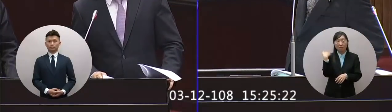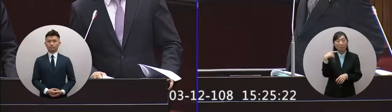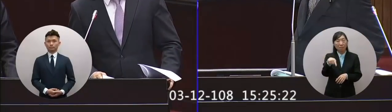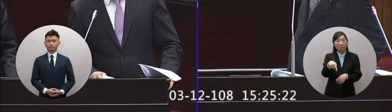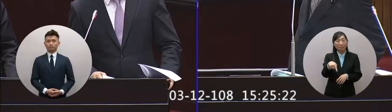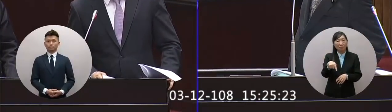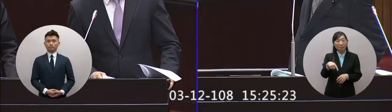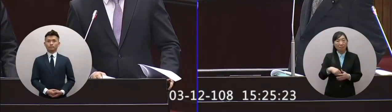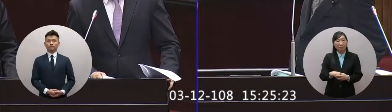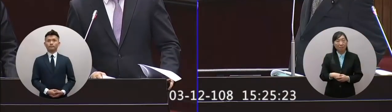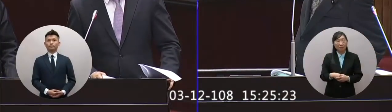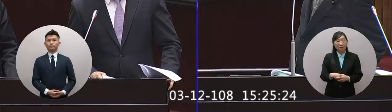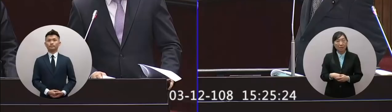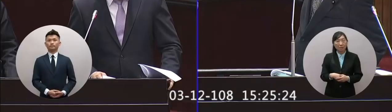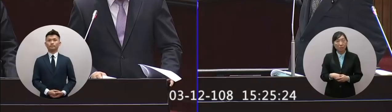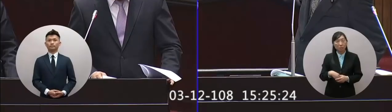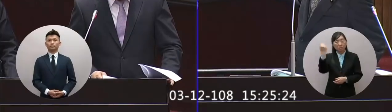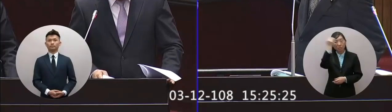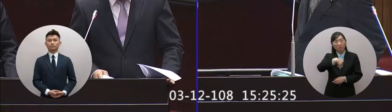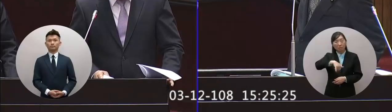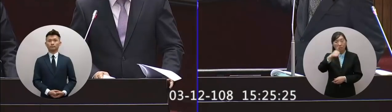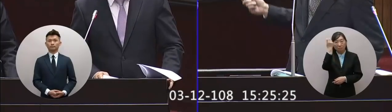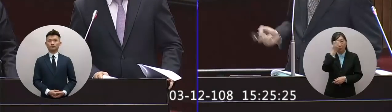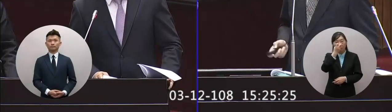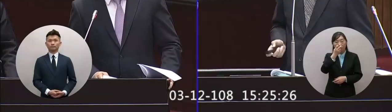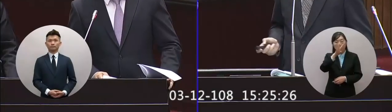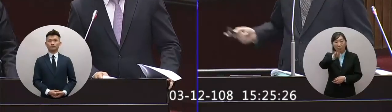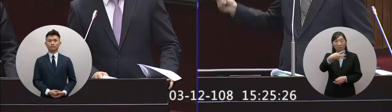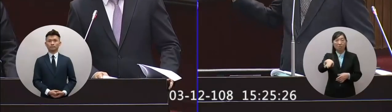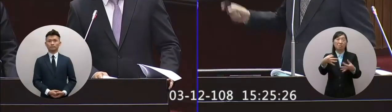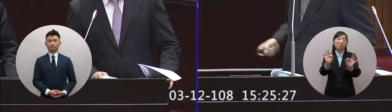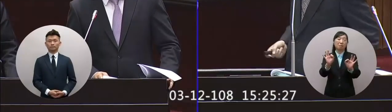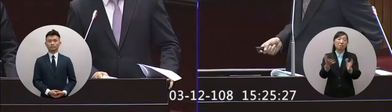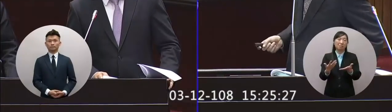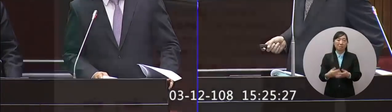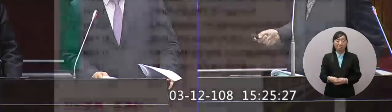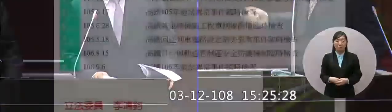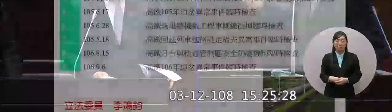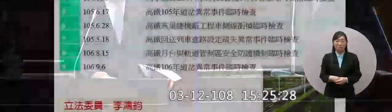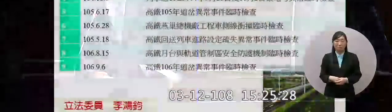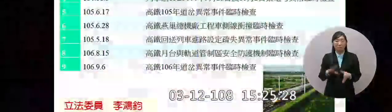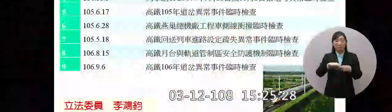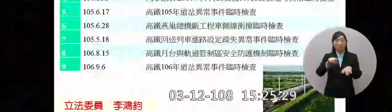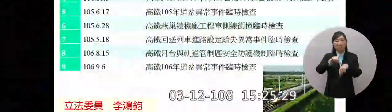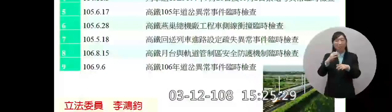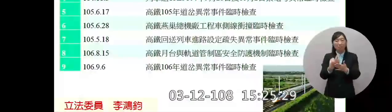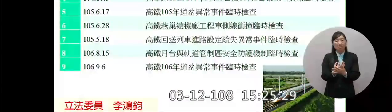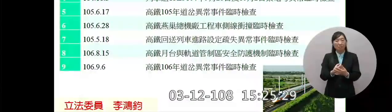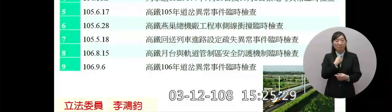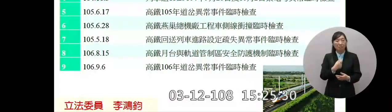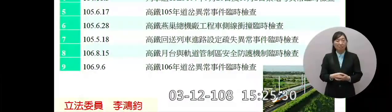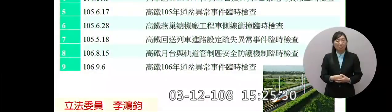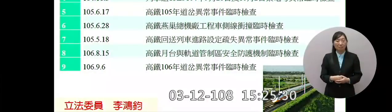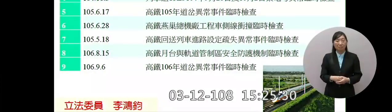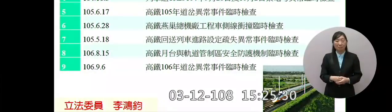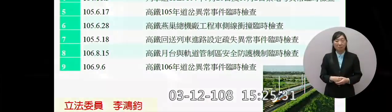来，我们的临时检查表，就这么简简单单而已。来，再来，哦，因为时间上我们尽量快一点，